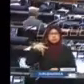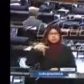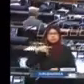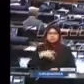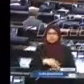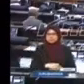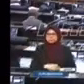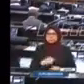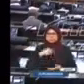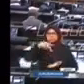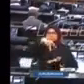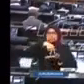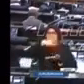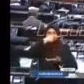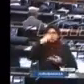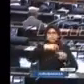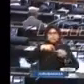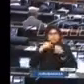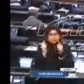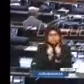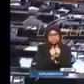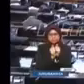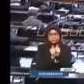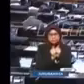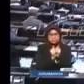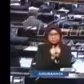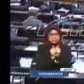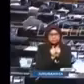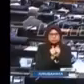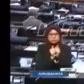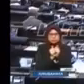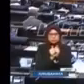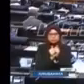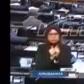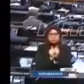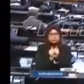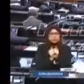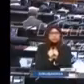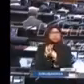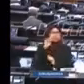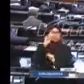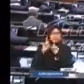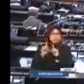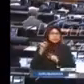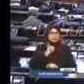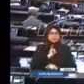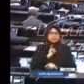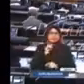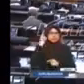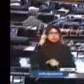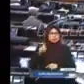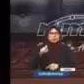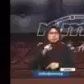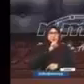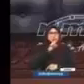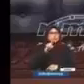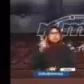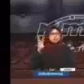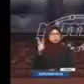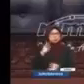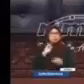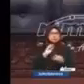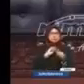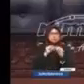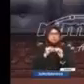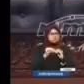surat ini karena ia berkaitan dengan sholat saya juga yang secara kebetulan hari